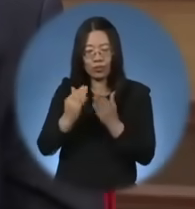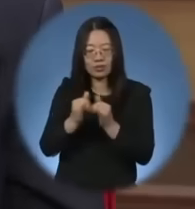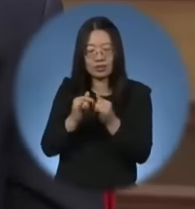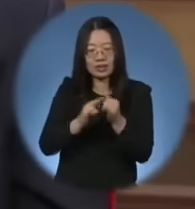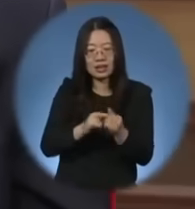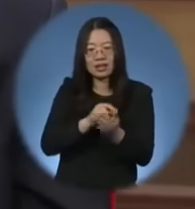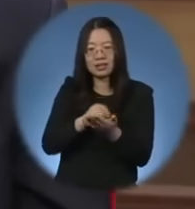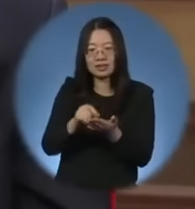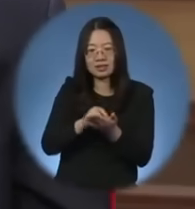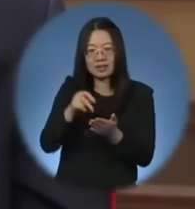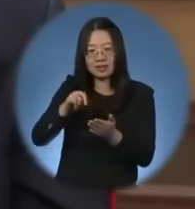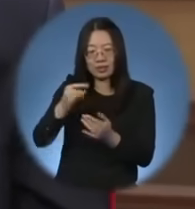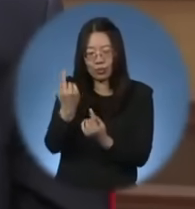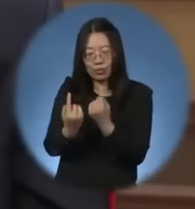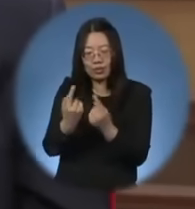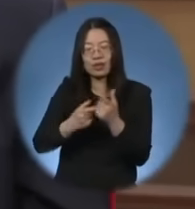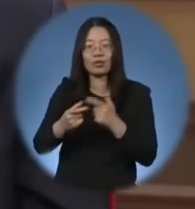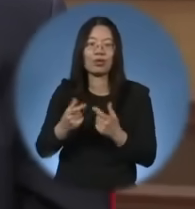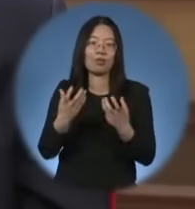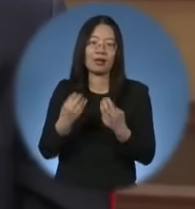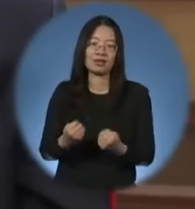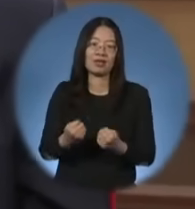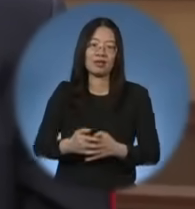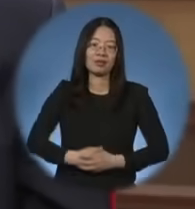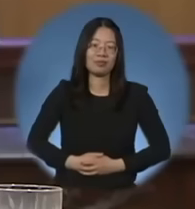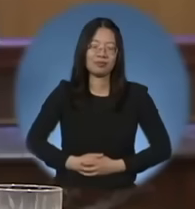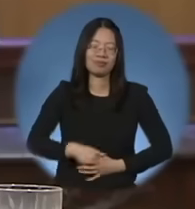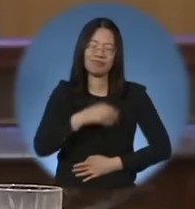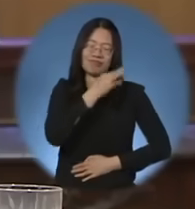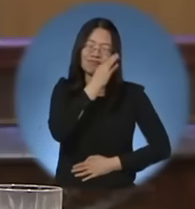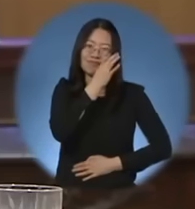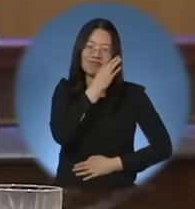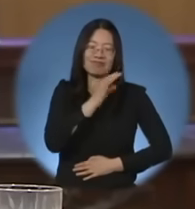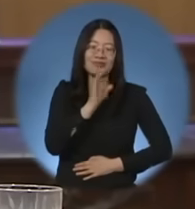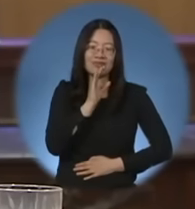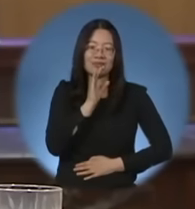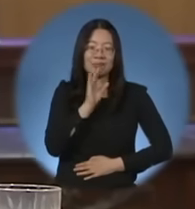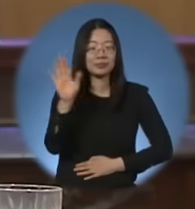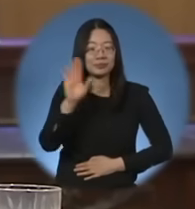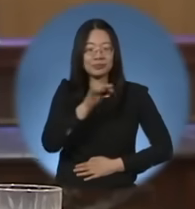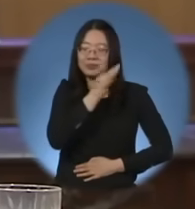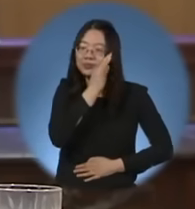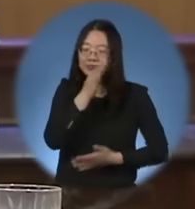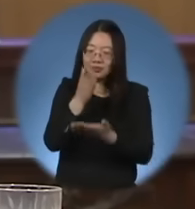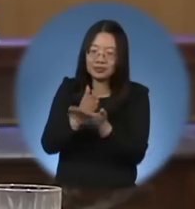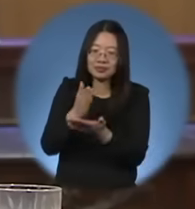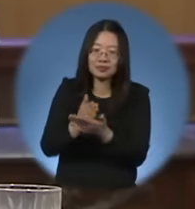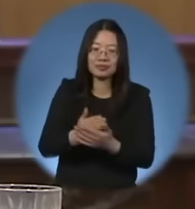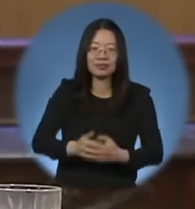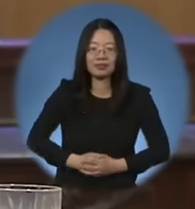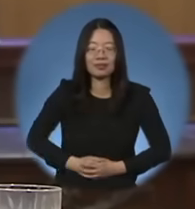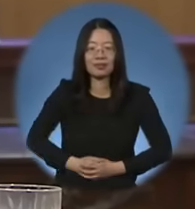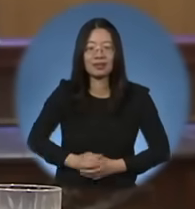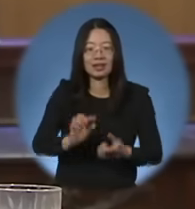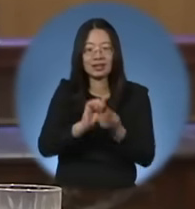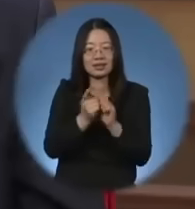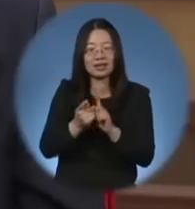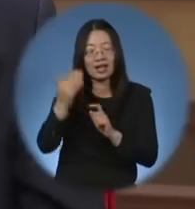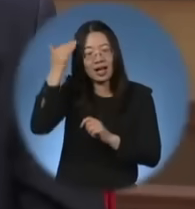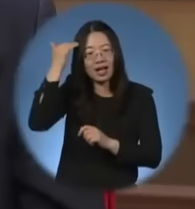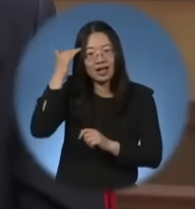온 민국에 쓰는 시조 다도 우리가 많아요 아이고 부끄럽네요 아니 부끄럽지 마시고 그